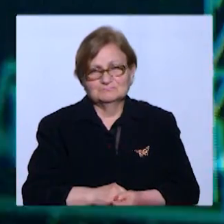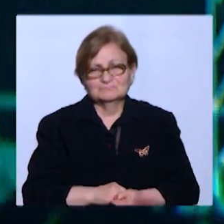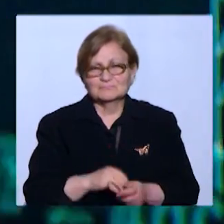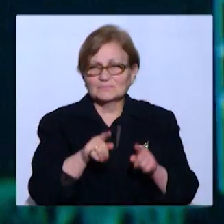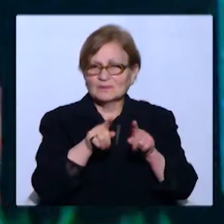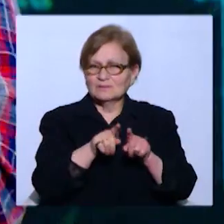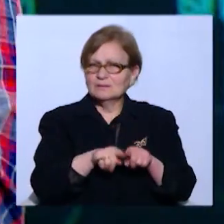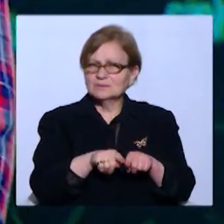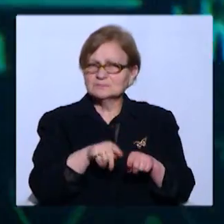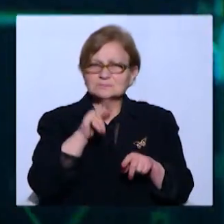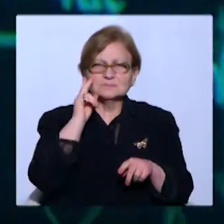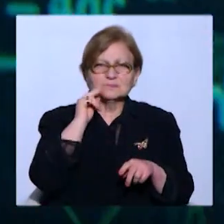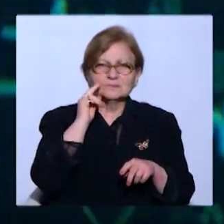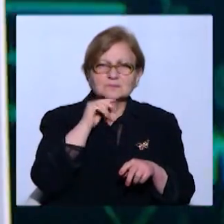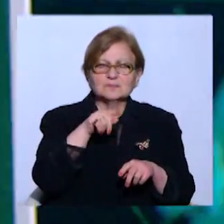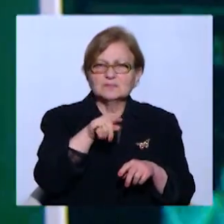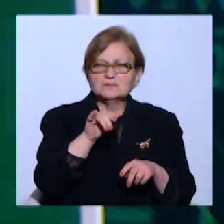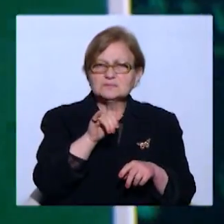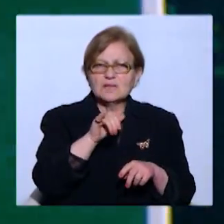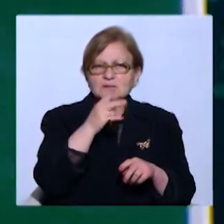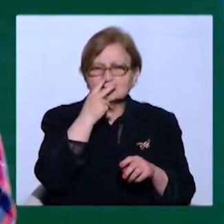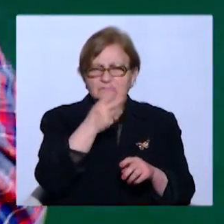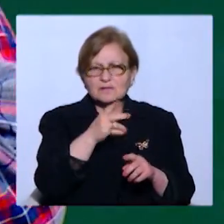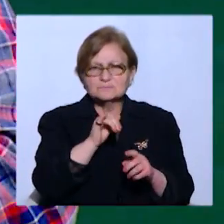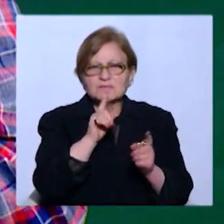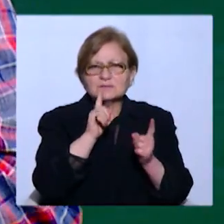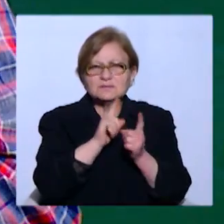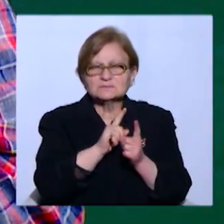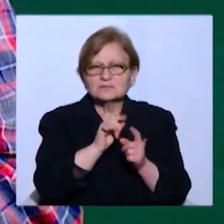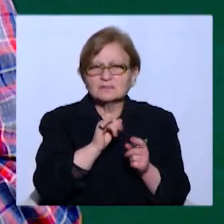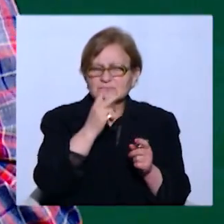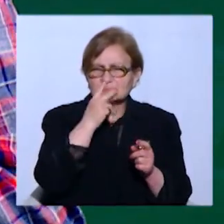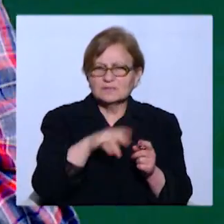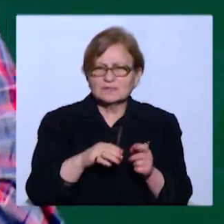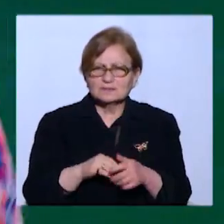ასეთ რიცხვებს სათხდებით ხოლმე ჩვენ? სად გინახავთ ასეთი რიცხვები?